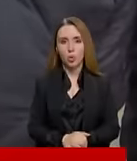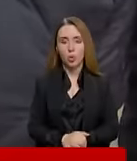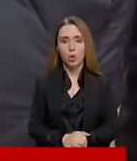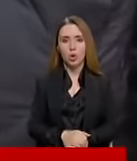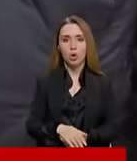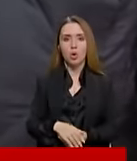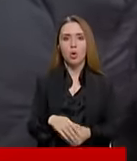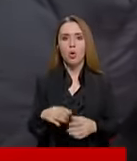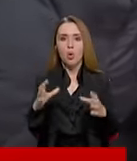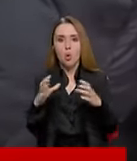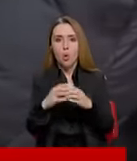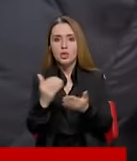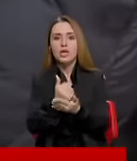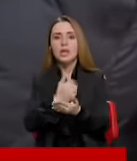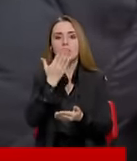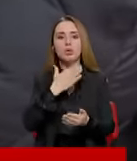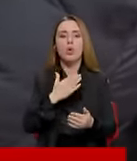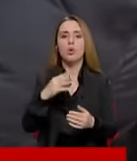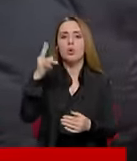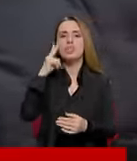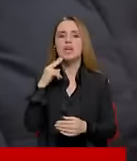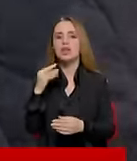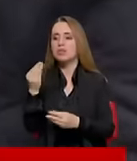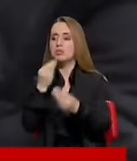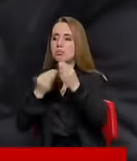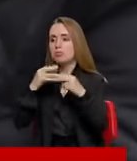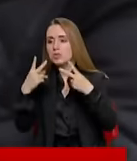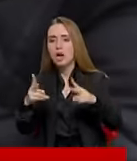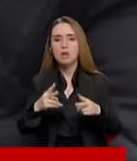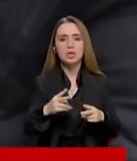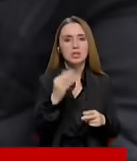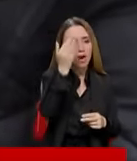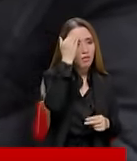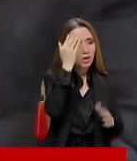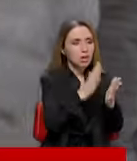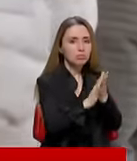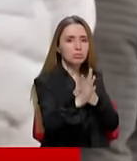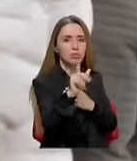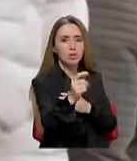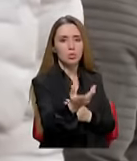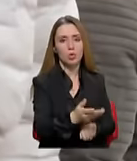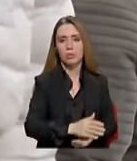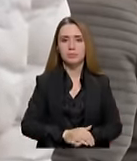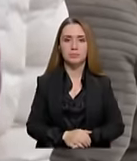orta tabaka kalmadı işte üst tabaka gidip istediğini yiyebiliyor alt tabakada işte böyle kuyruklara